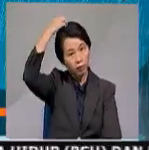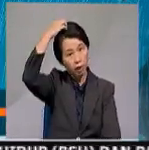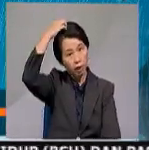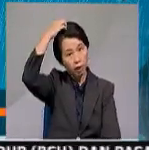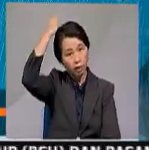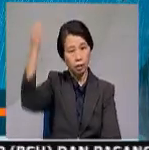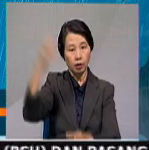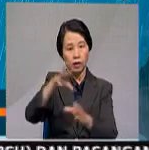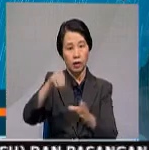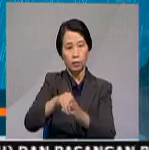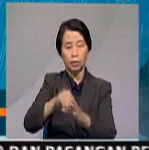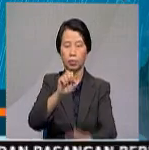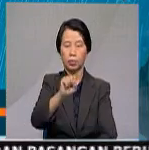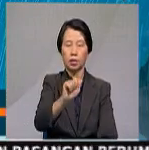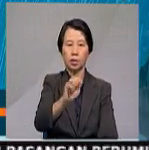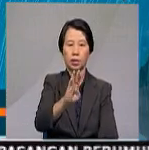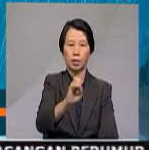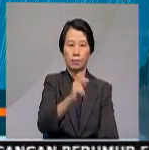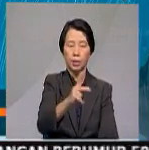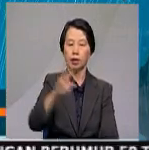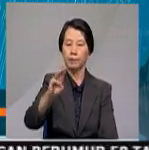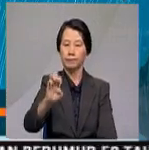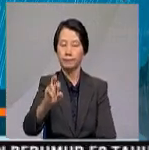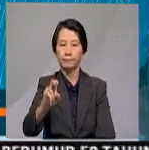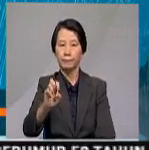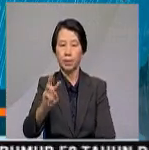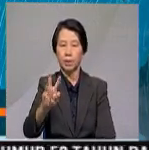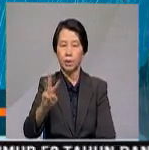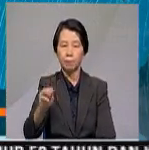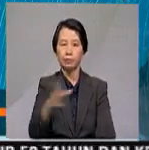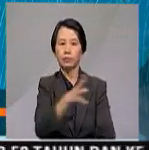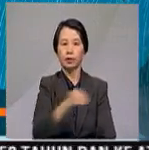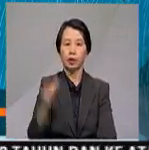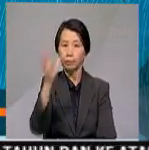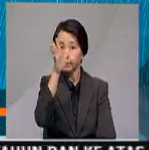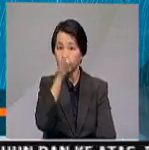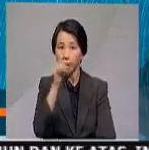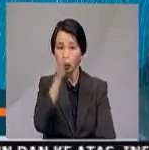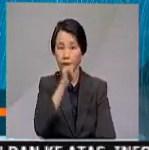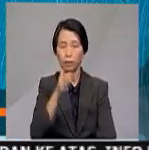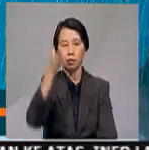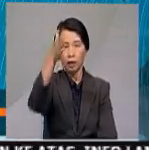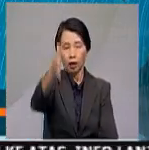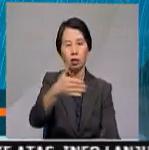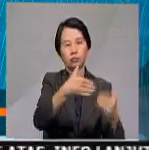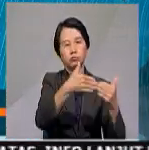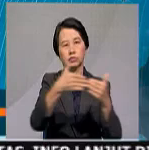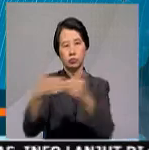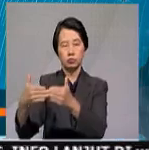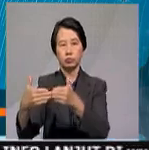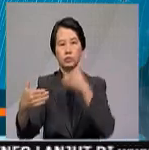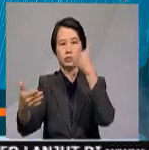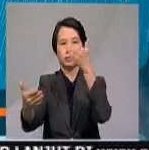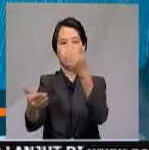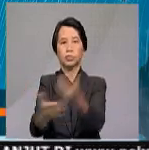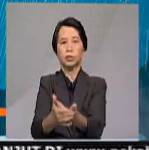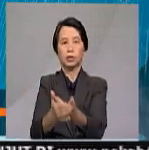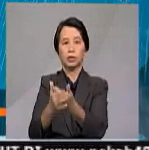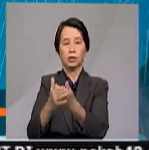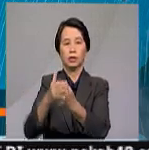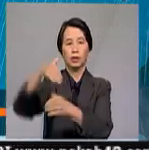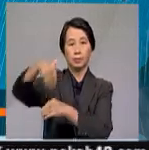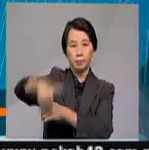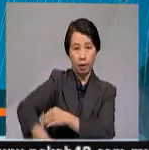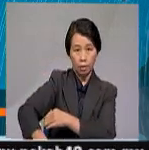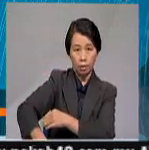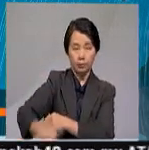terutamanya melibatkan bahagian Sabah Bernam dan juga di negeri Melaka, yang mana dijangkakan akan berterusan sehingga ke lewat malam